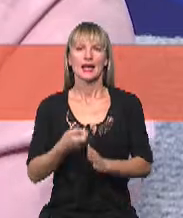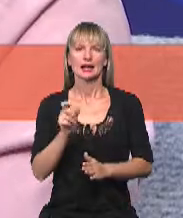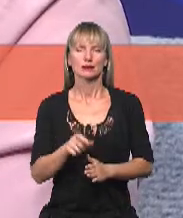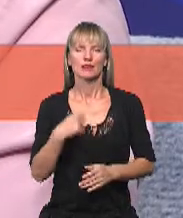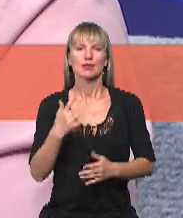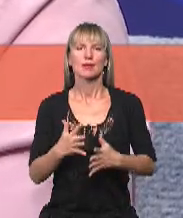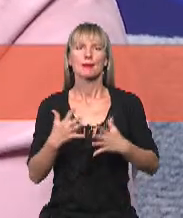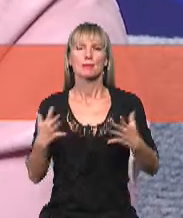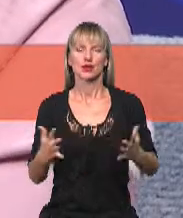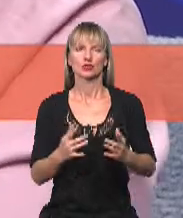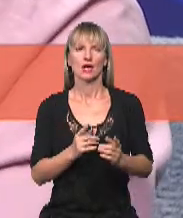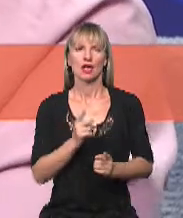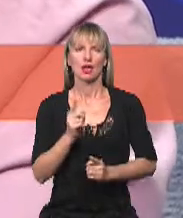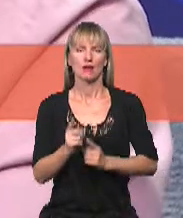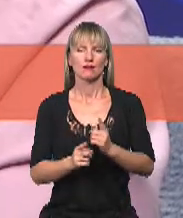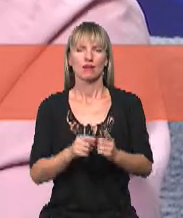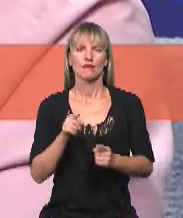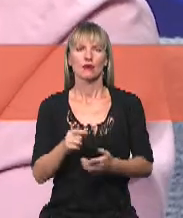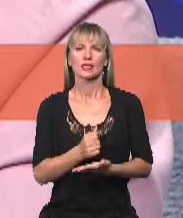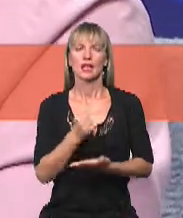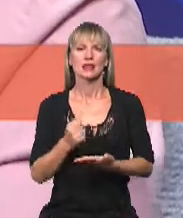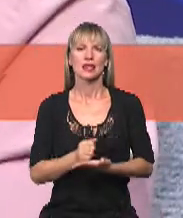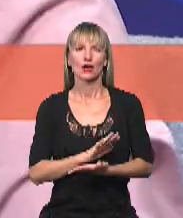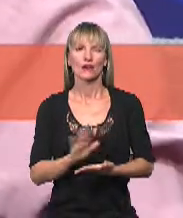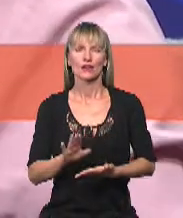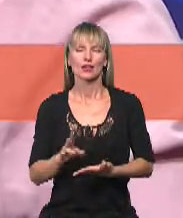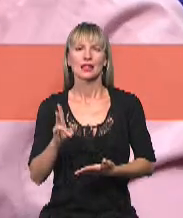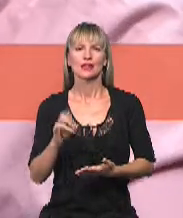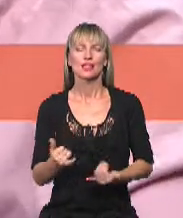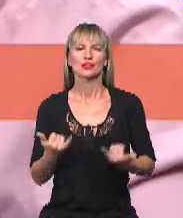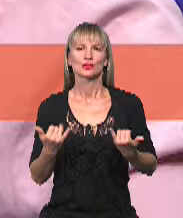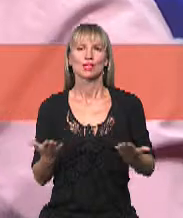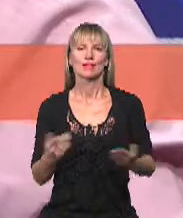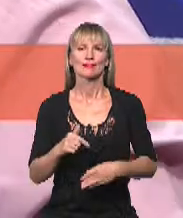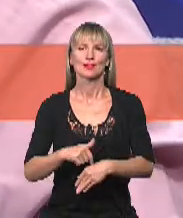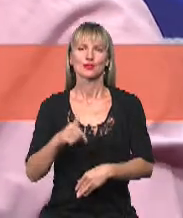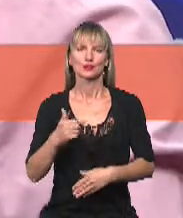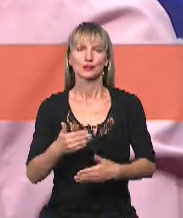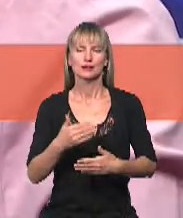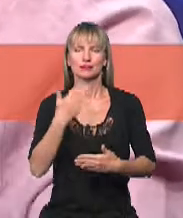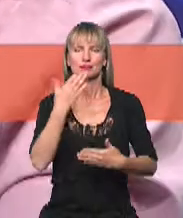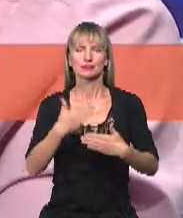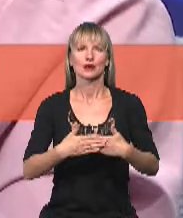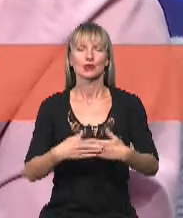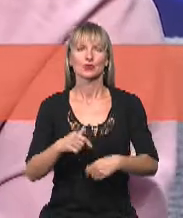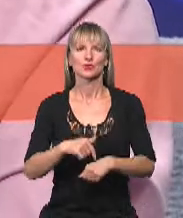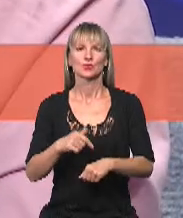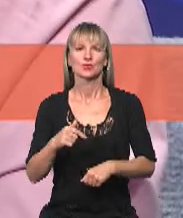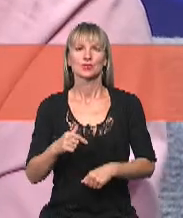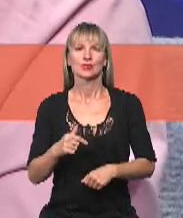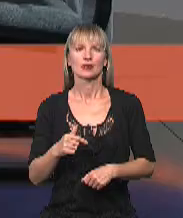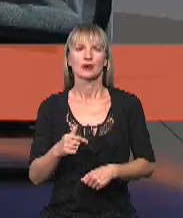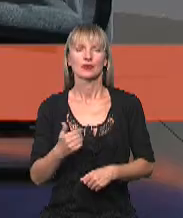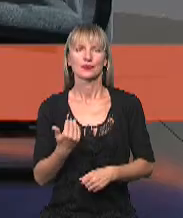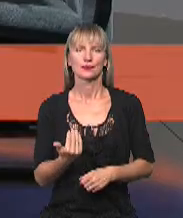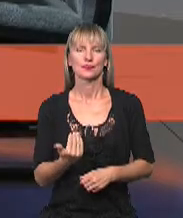найбільш реформаторська. Вона не ухвалила. На сьогодні яке відчуття, передчуття? Дев'ята